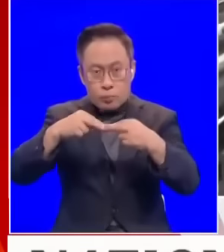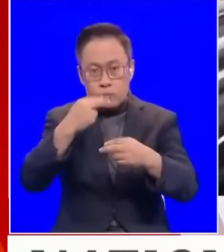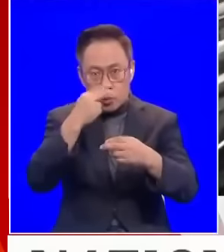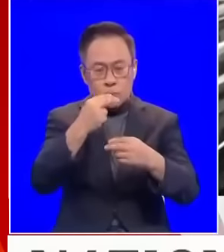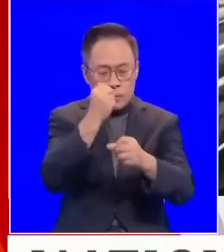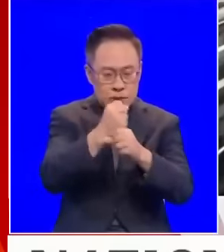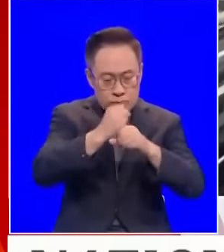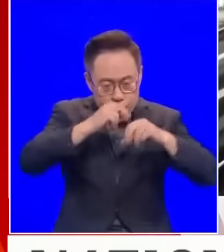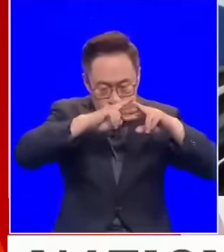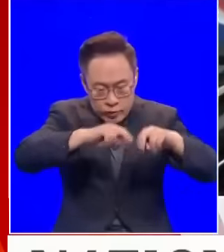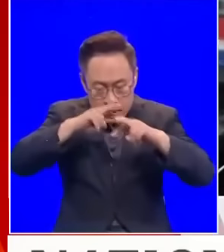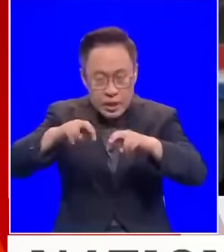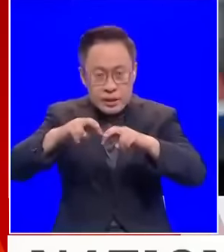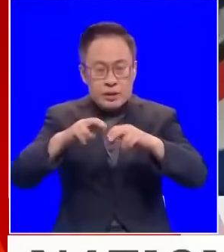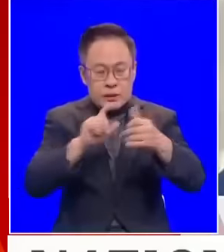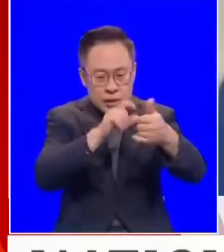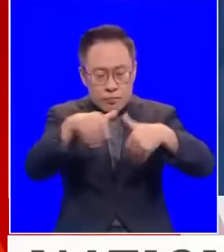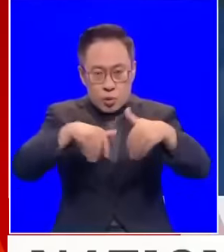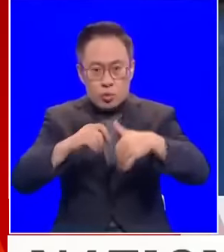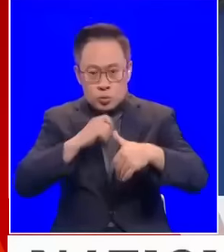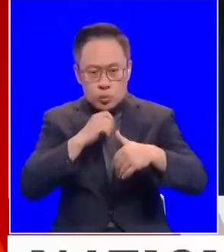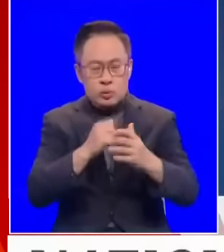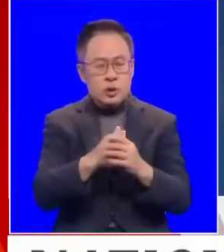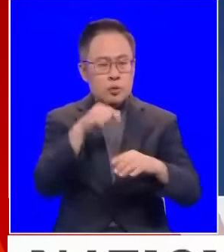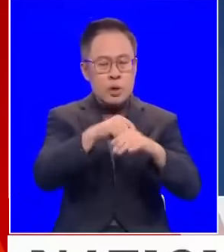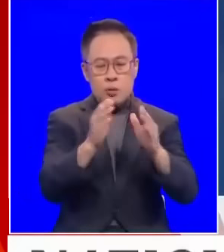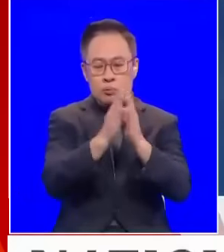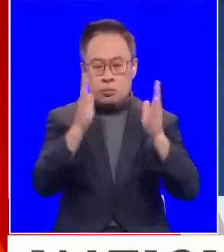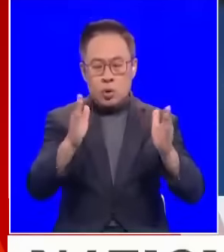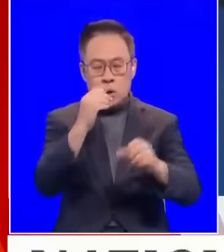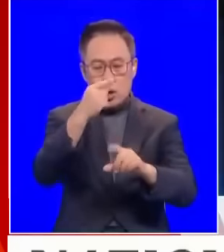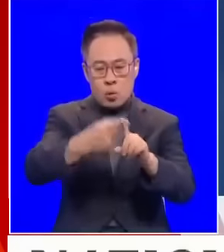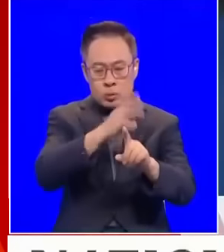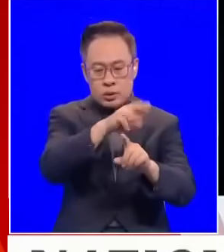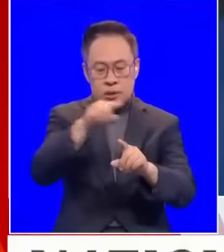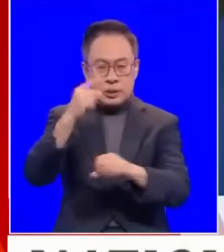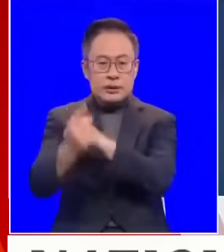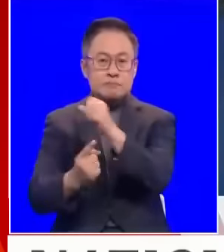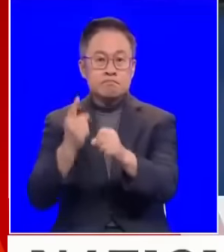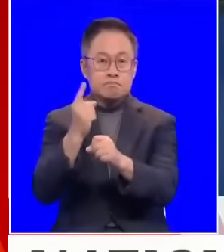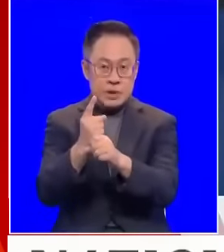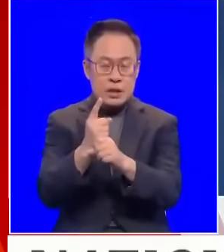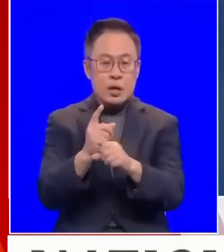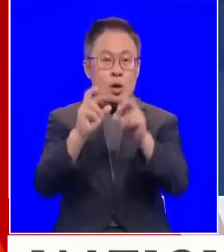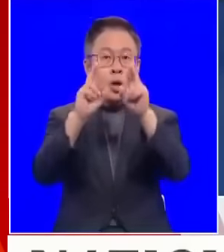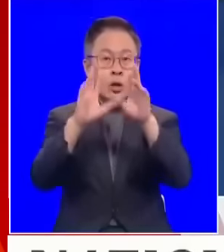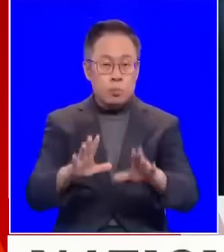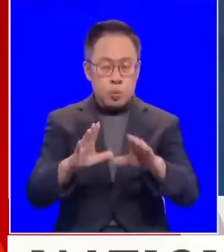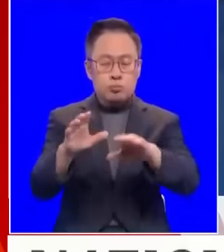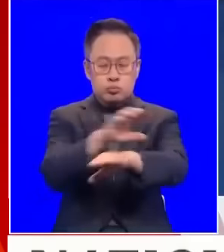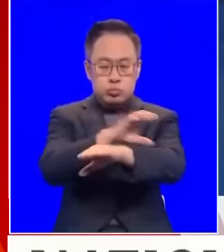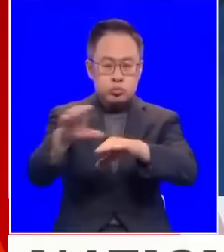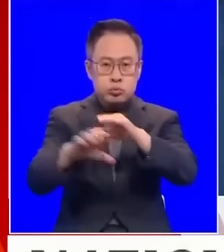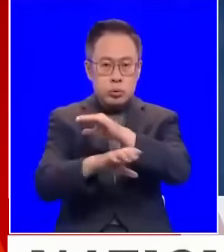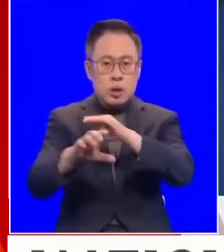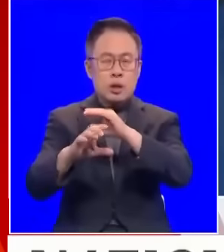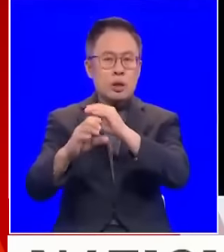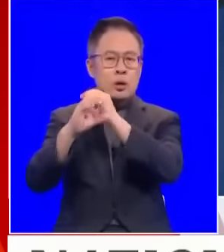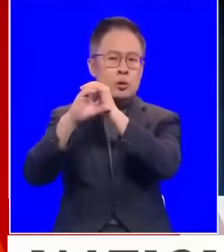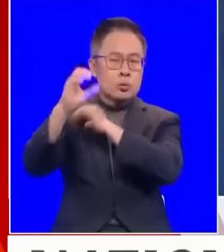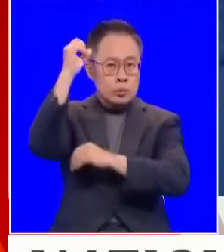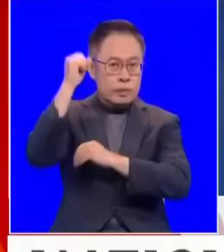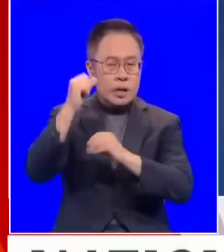ณ 40-50 บาทต่อวันและต้องเตรียมระบบขนส่งสาธารณะให้เรียบร้อยก่อนแต่ยืนยันนะคะว่าเรื่องรถไฟฟ้า20บา